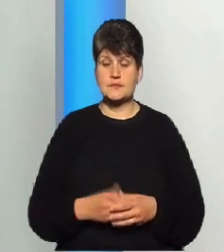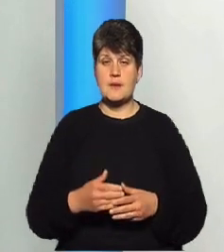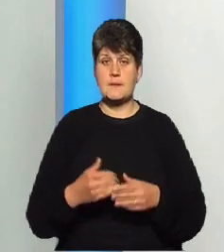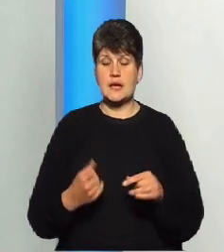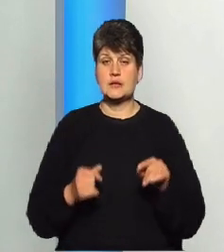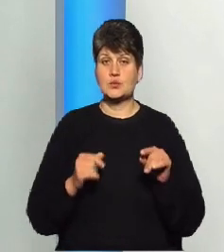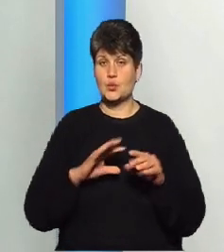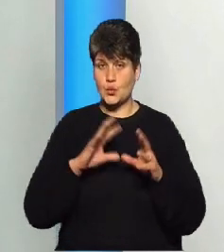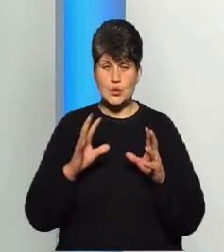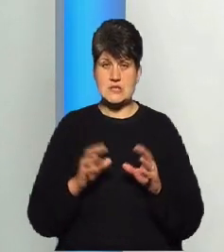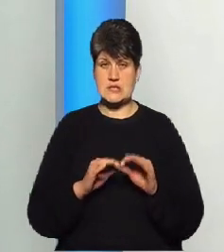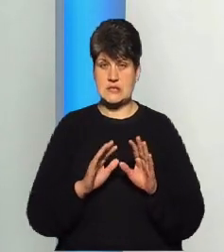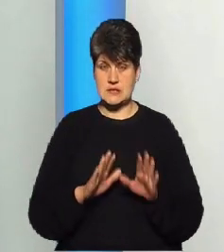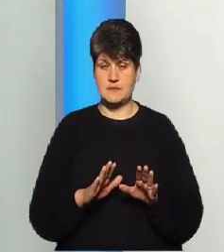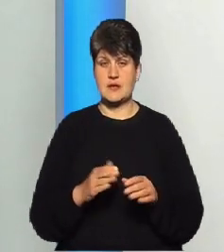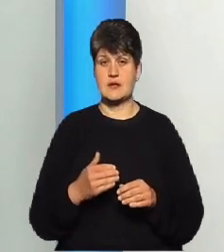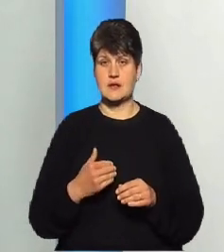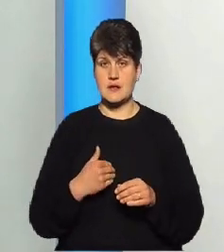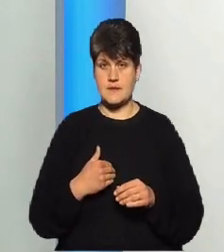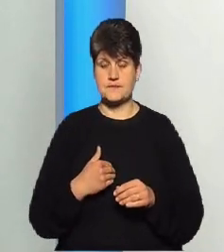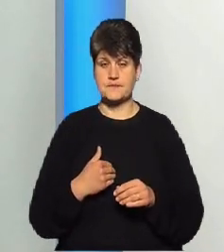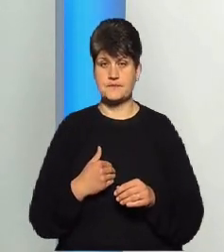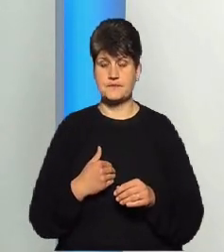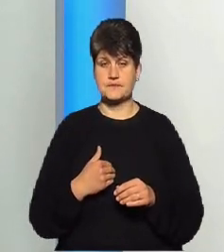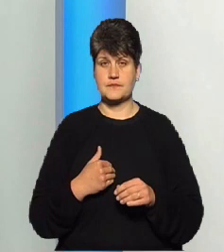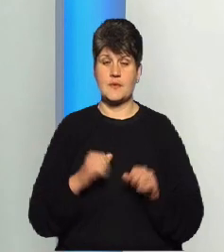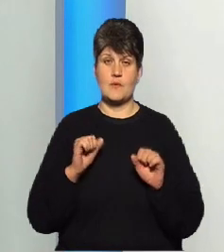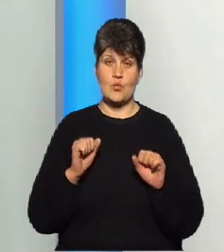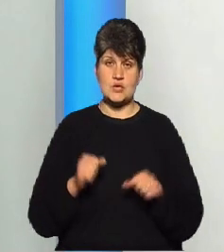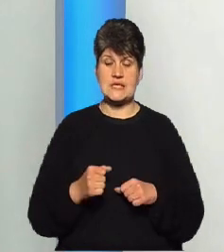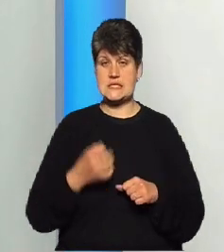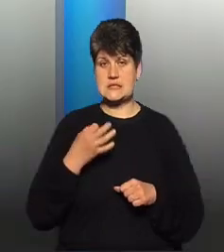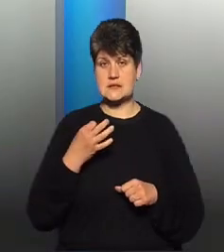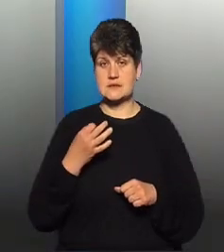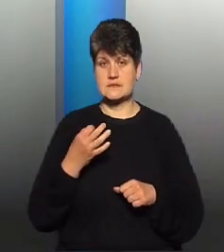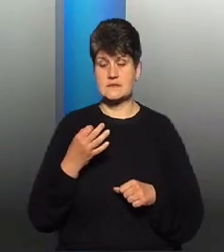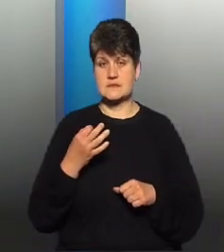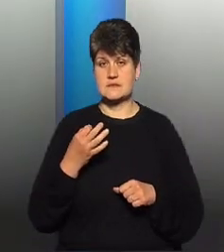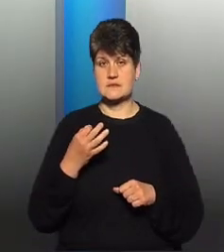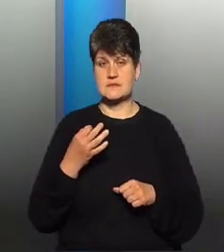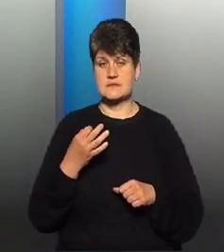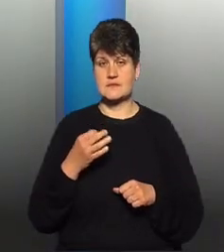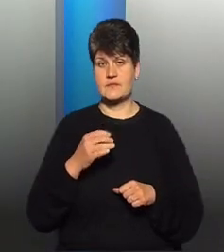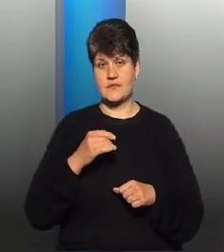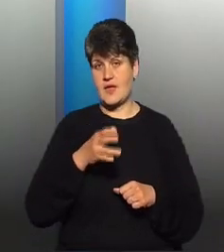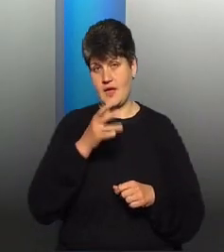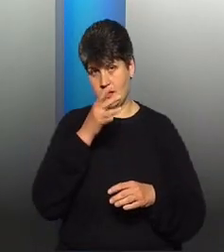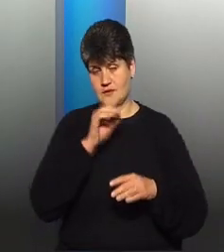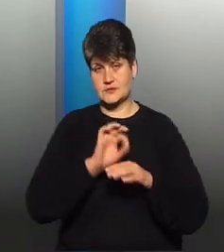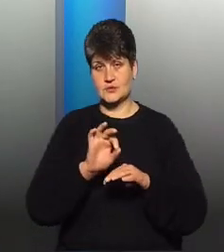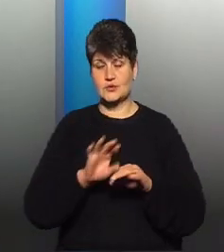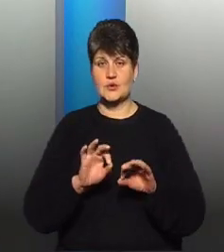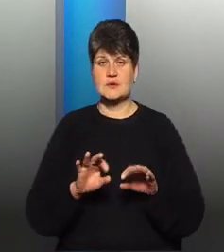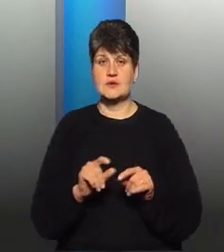я, якщо можна, як кажуть, такий не гумореску, але якась така ремарка, що як